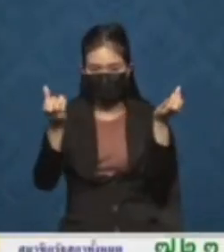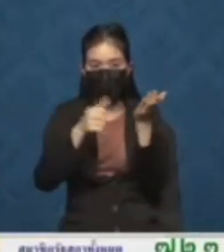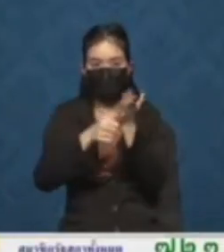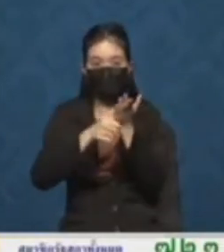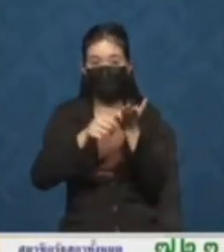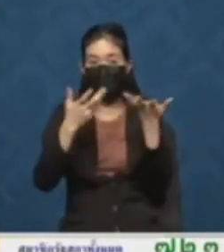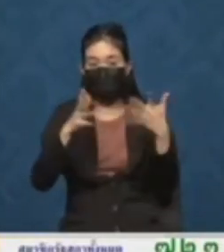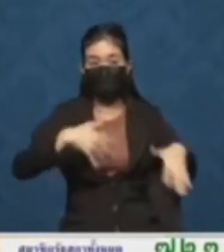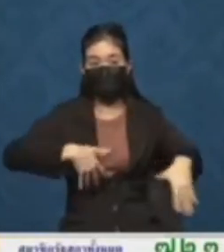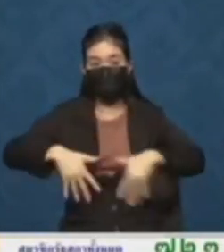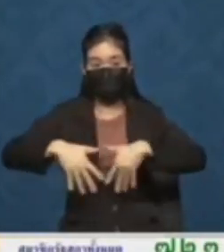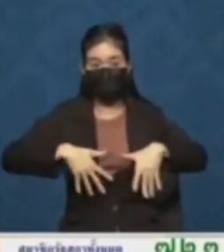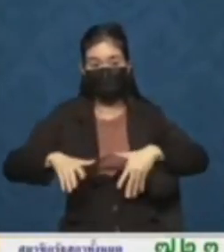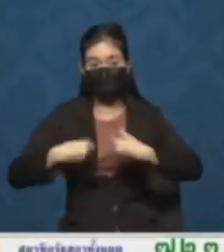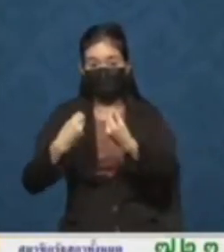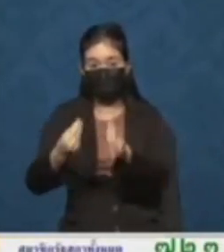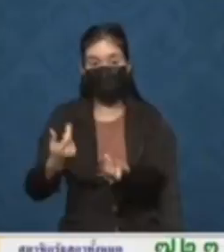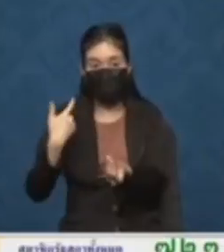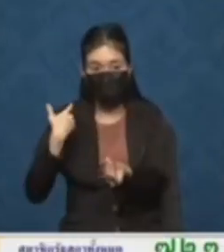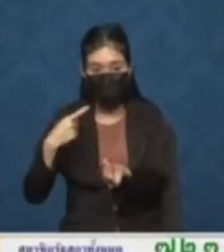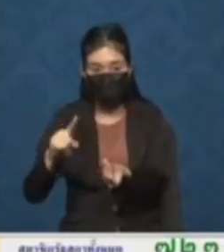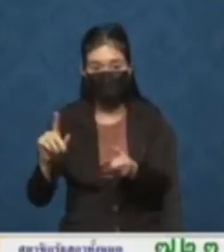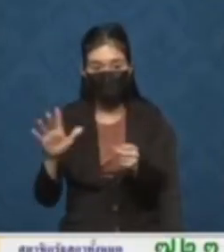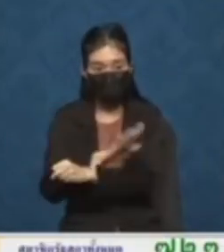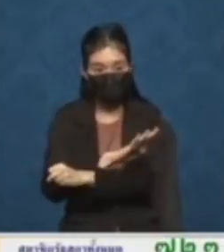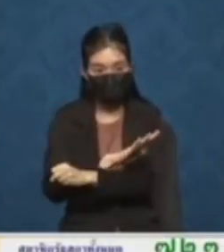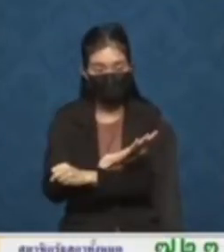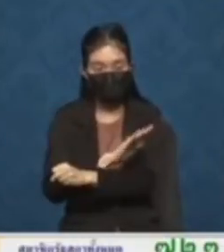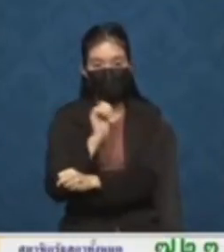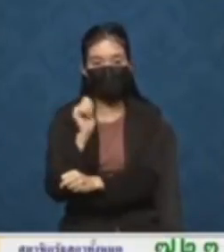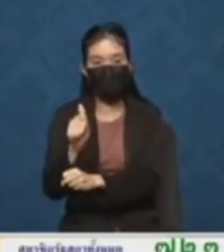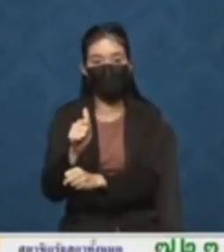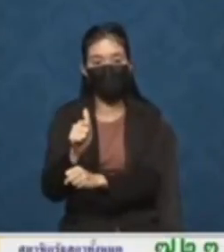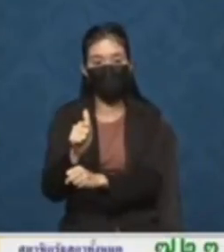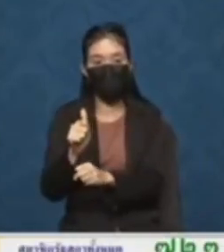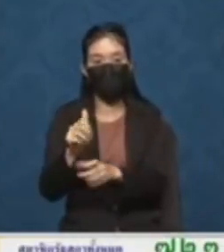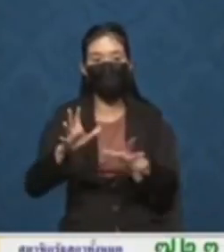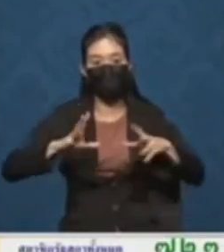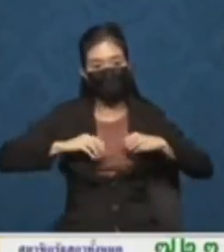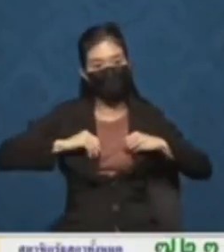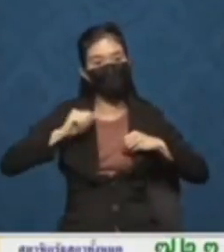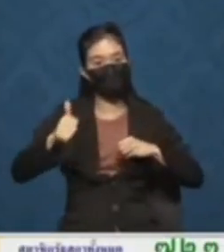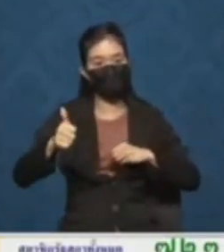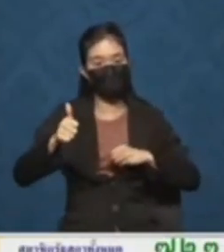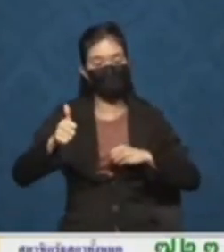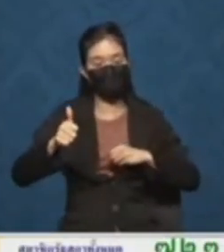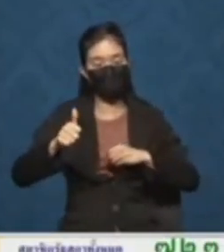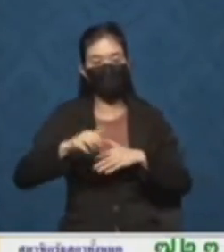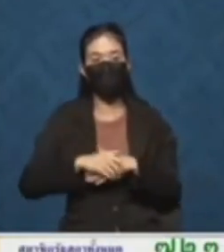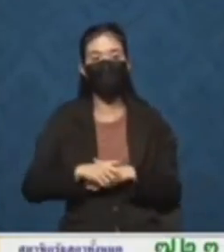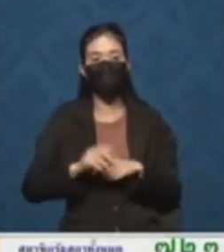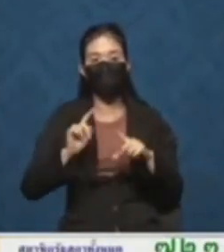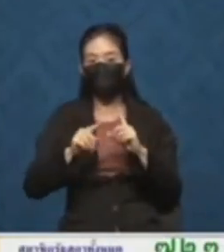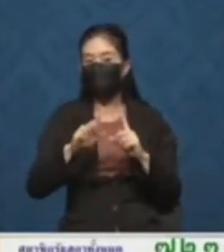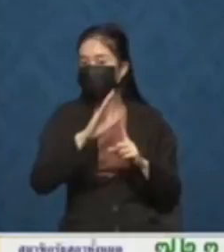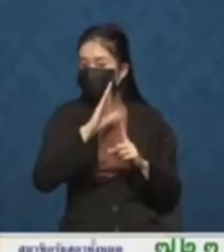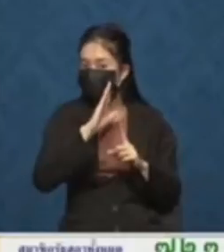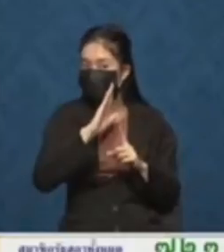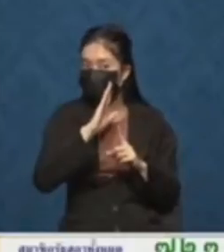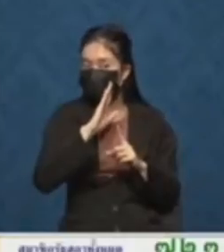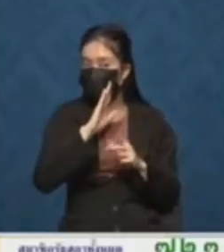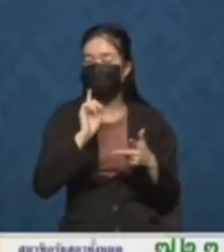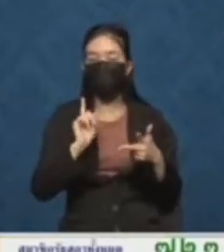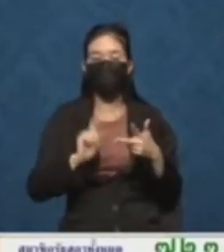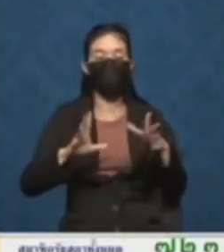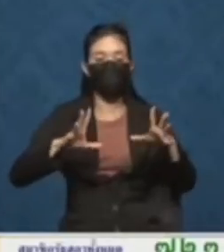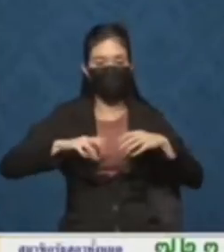าชนจะได้ประโยชน์มากขึ้นและผมจะเห็นด้วยถ้าการแก้ไขรัฐธรรมนูญครั้งนี้เป็น